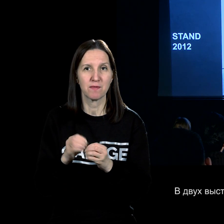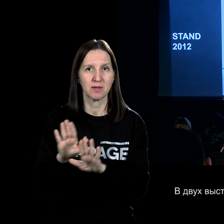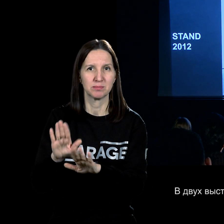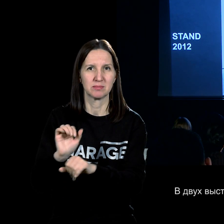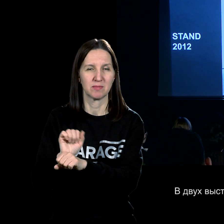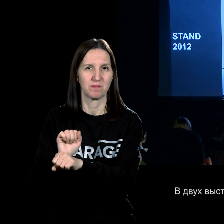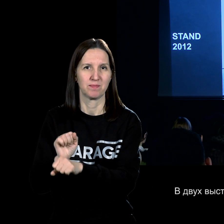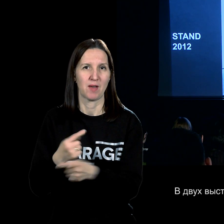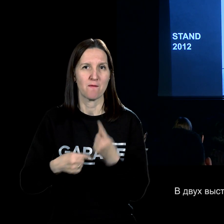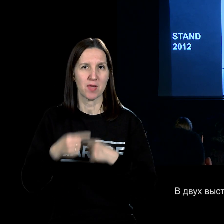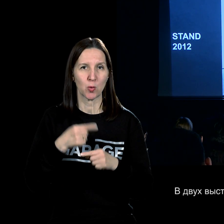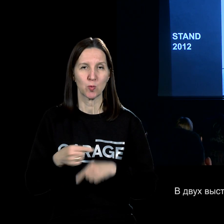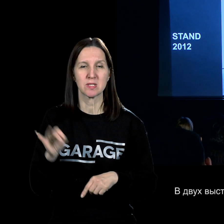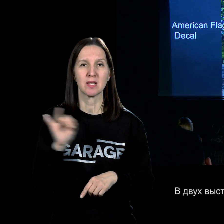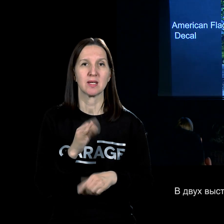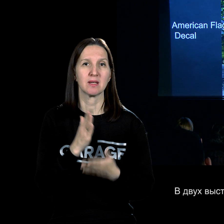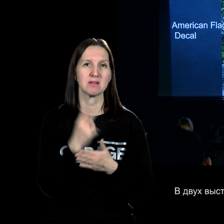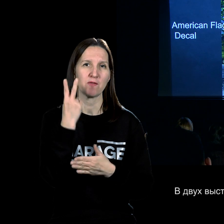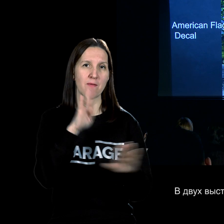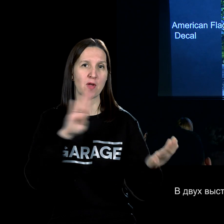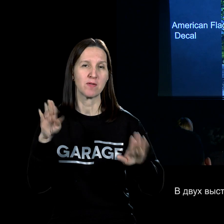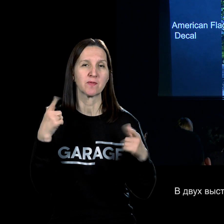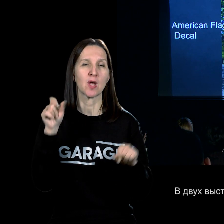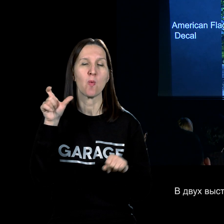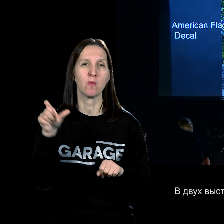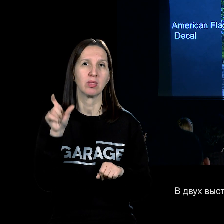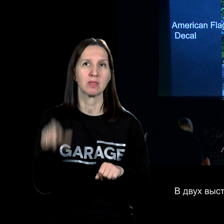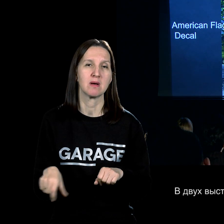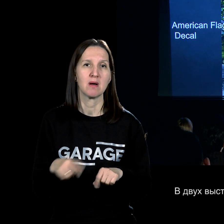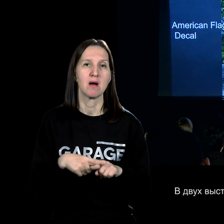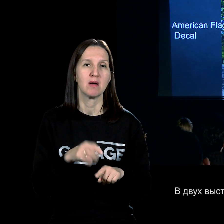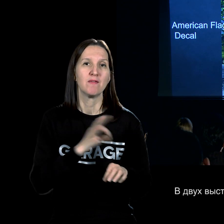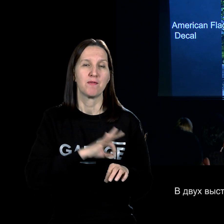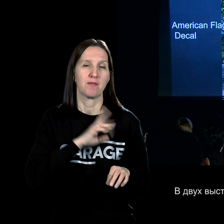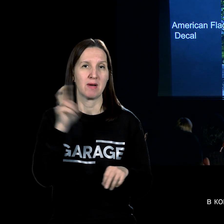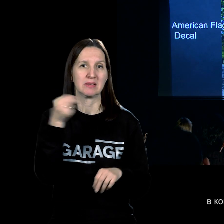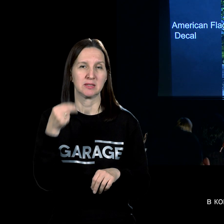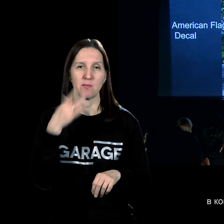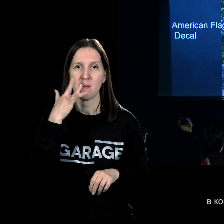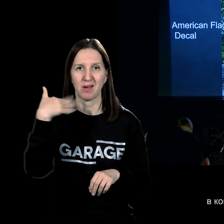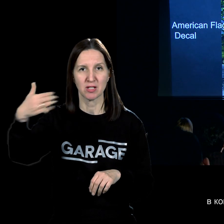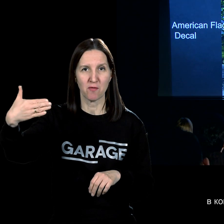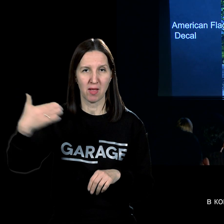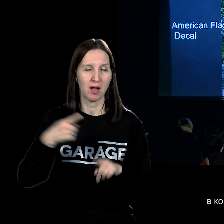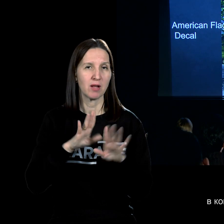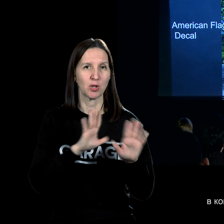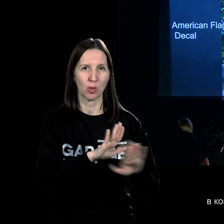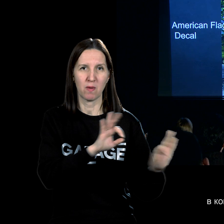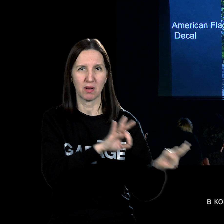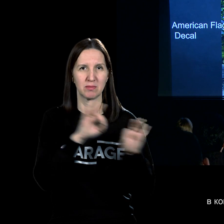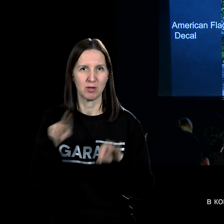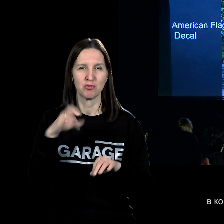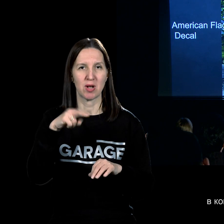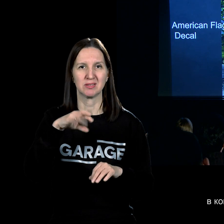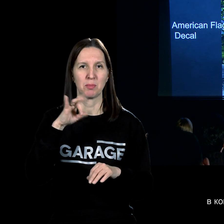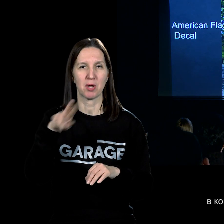А две выставки, в которых он работает с этим американским флагом, который все-таки не только цитаты из Джаспера Джонса, в